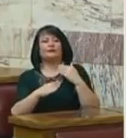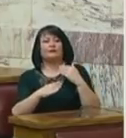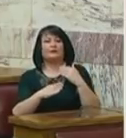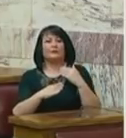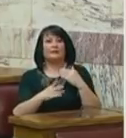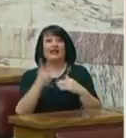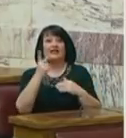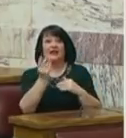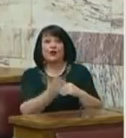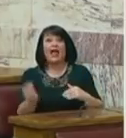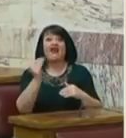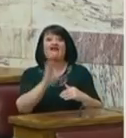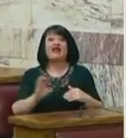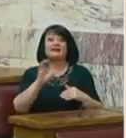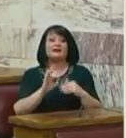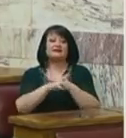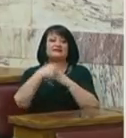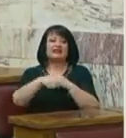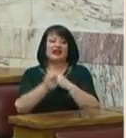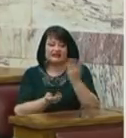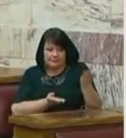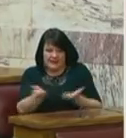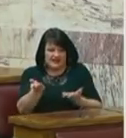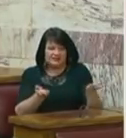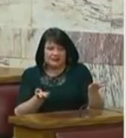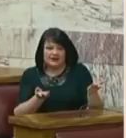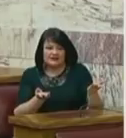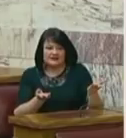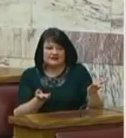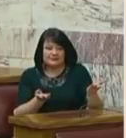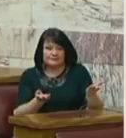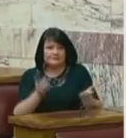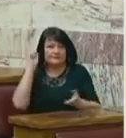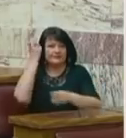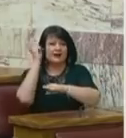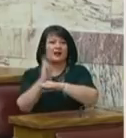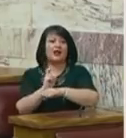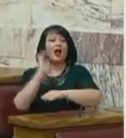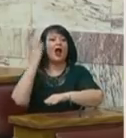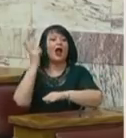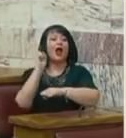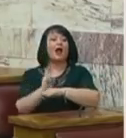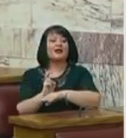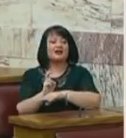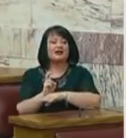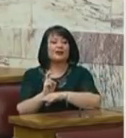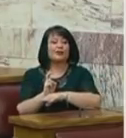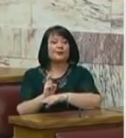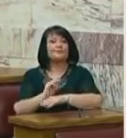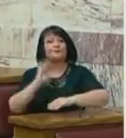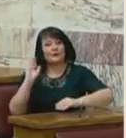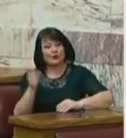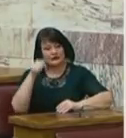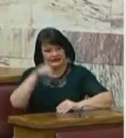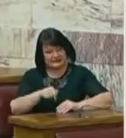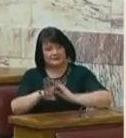επετών συναδέλφους του. Η μήνυσή του ετέθη στο αρχείο από συνάδελφό του και όταν ανέλαβε η σημερινή εισαγγελέα